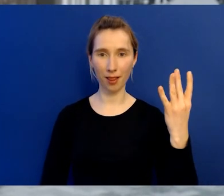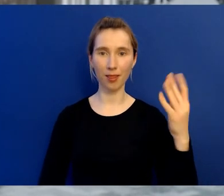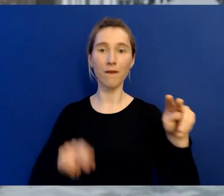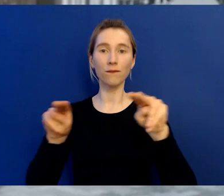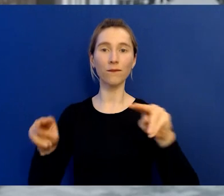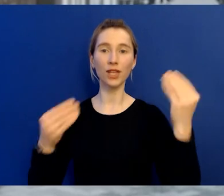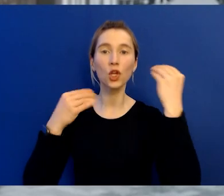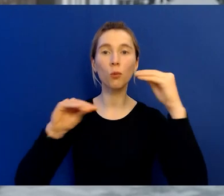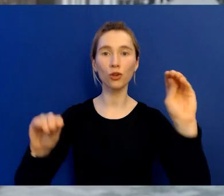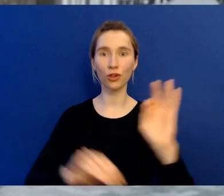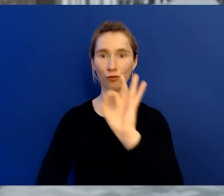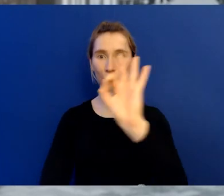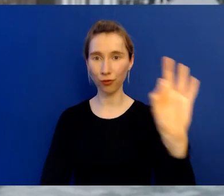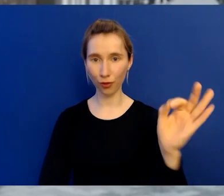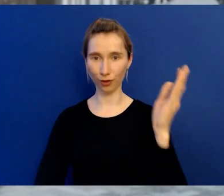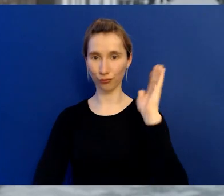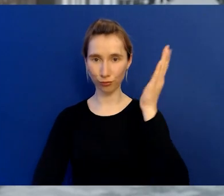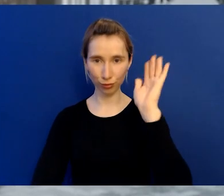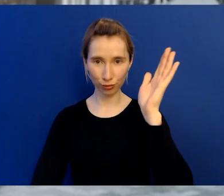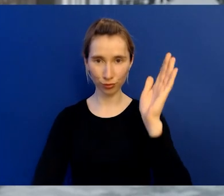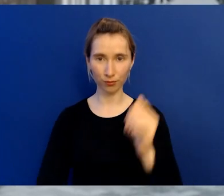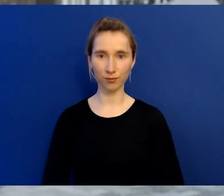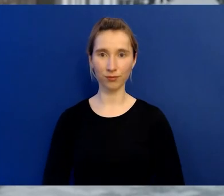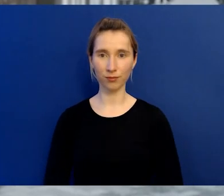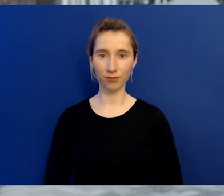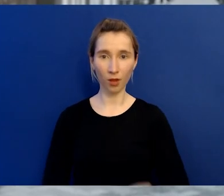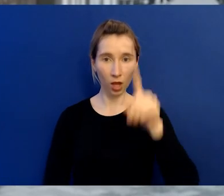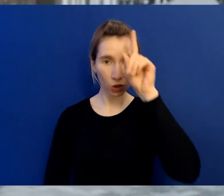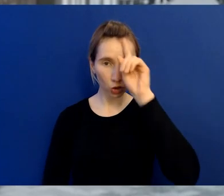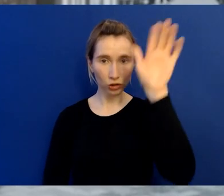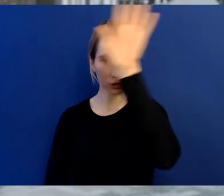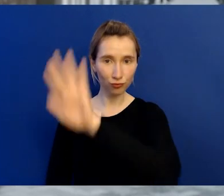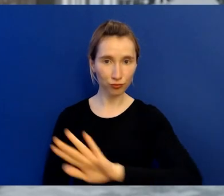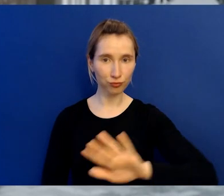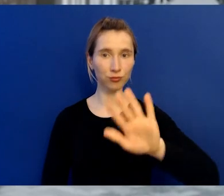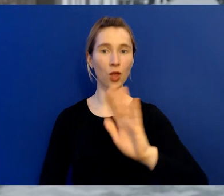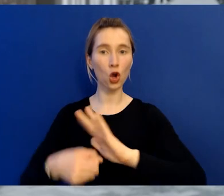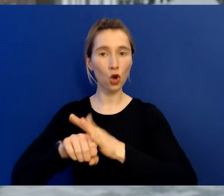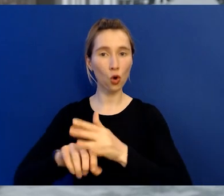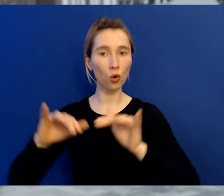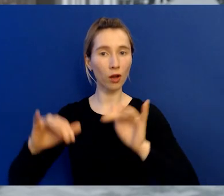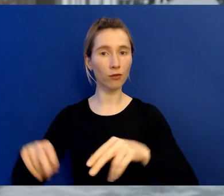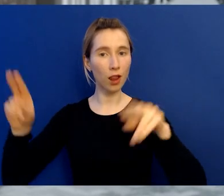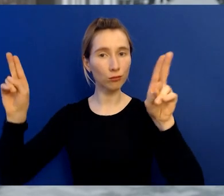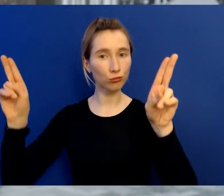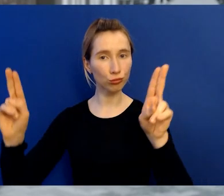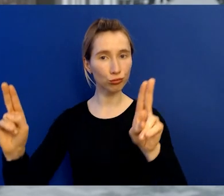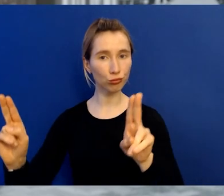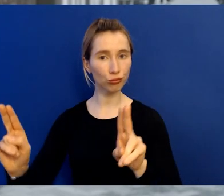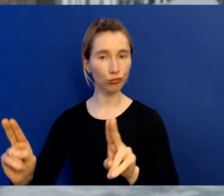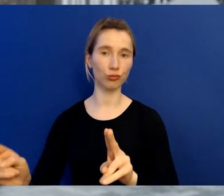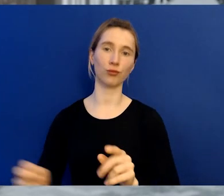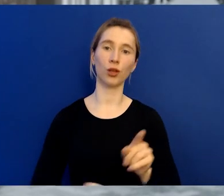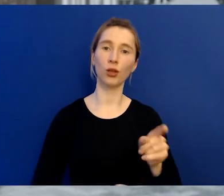Sie, an euch. Während woanders in der Bundesrepublik die Fallzahlen sinken, steigen unsere